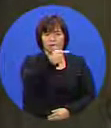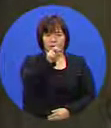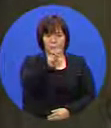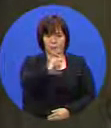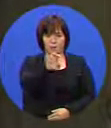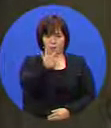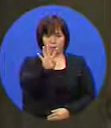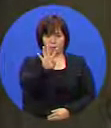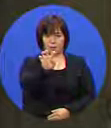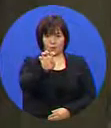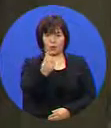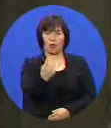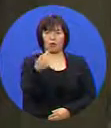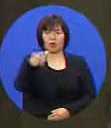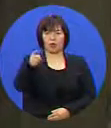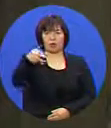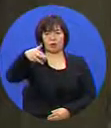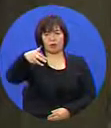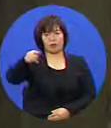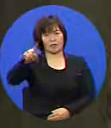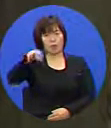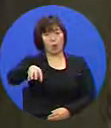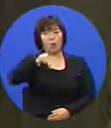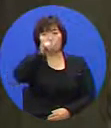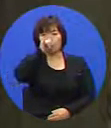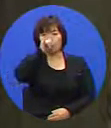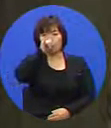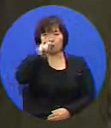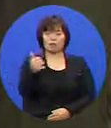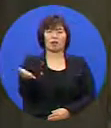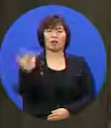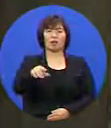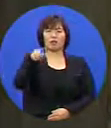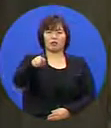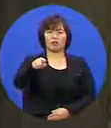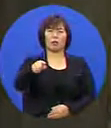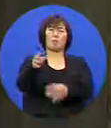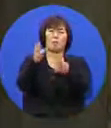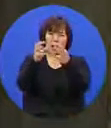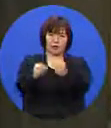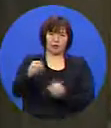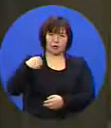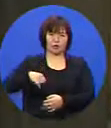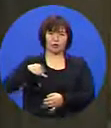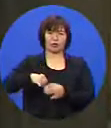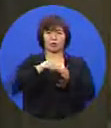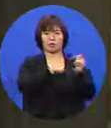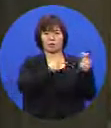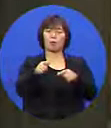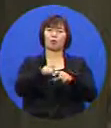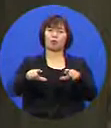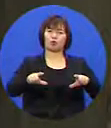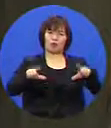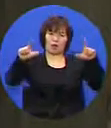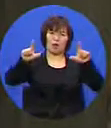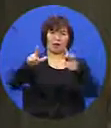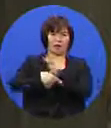남포타사가 있는데요. 그곳에 많은 중국인들이 평일인데도